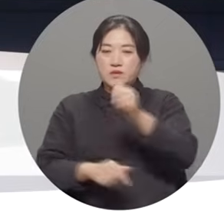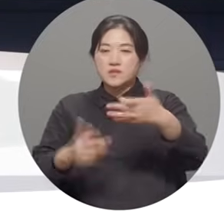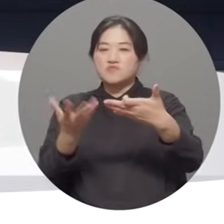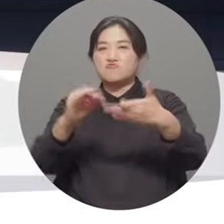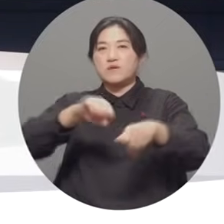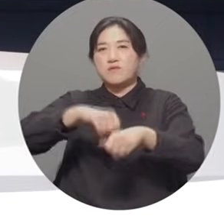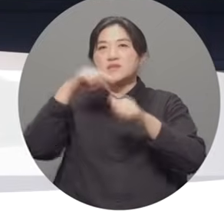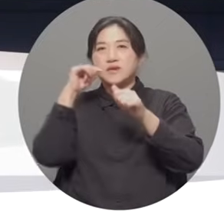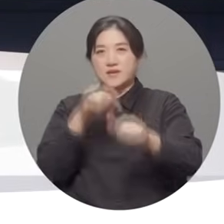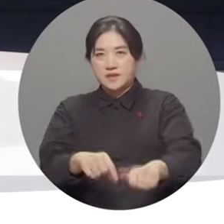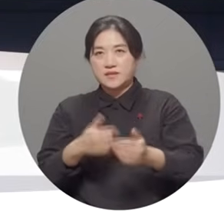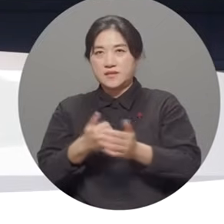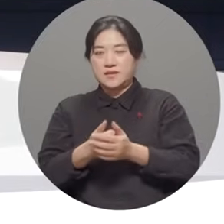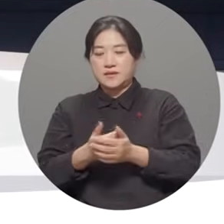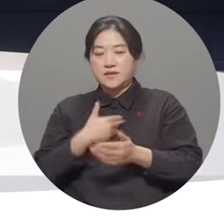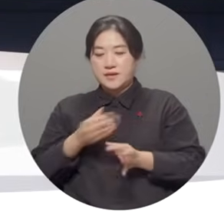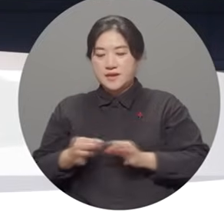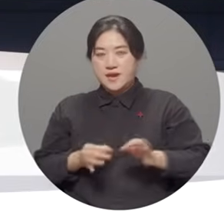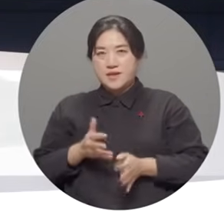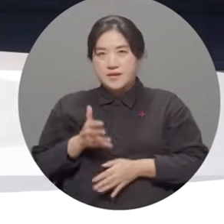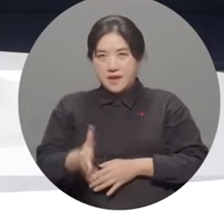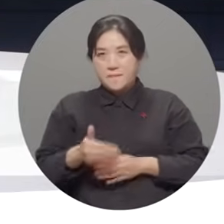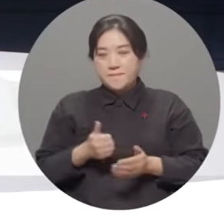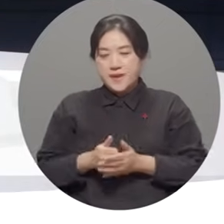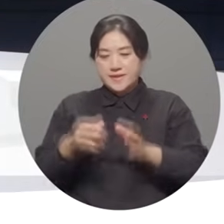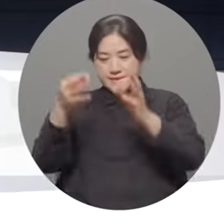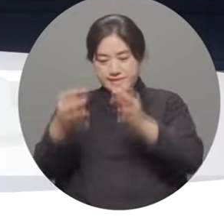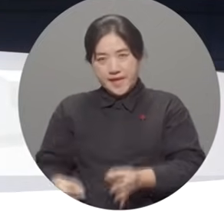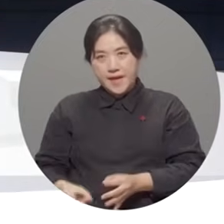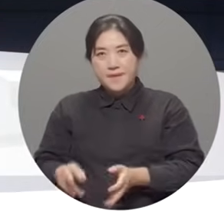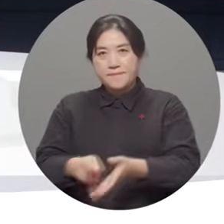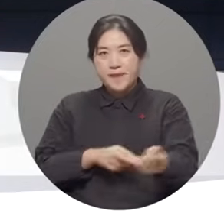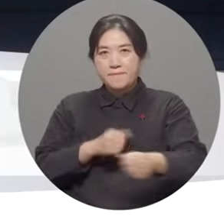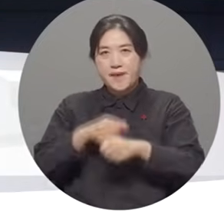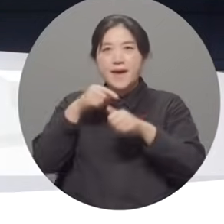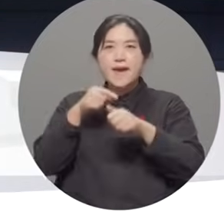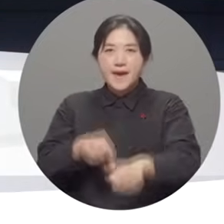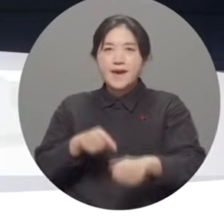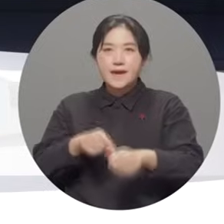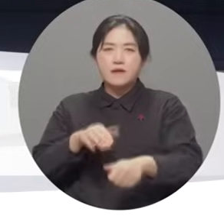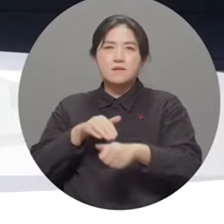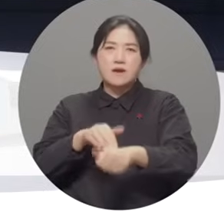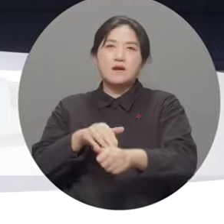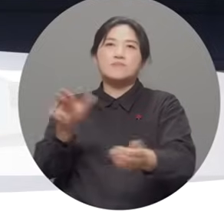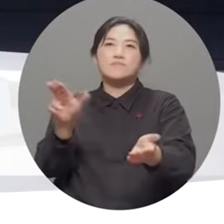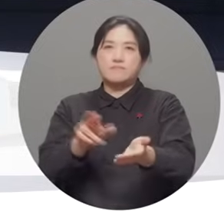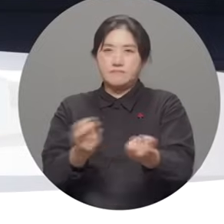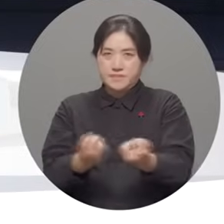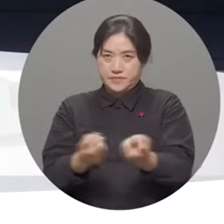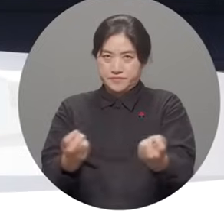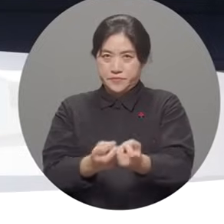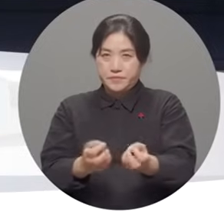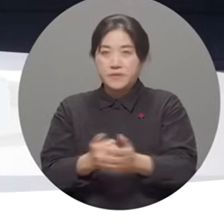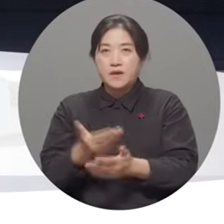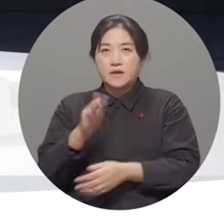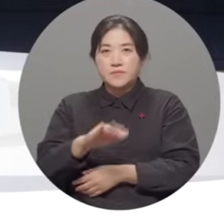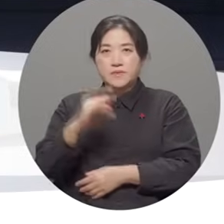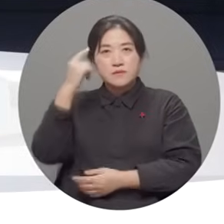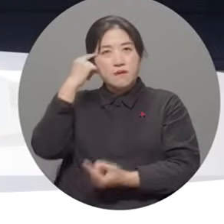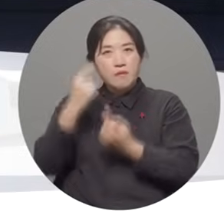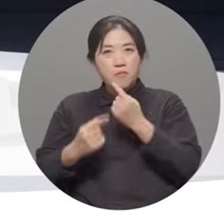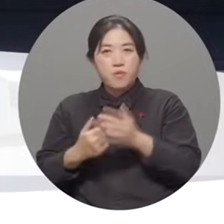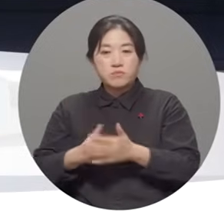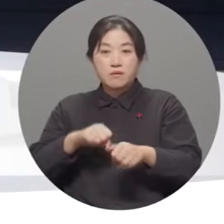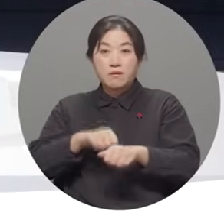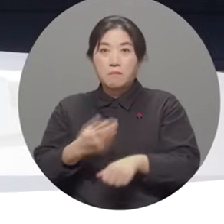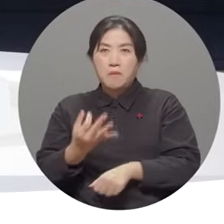부과했습니다. 자신들의 매장에서만 할인된 가격에 판매를 하는 독점 행사를 강요하는 방식이었는데요. 하지만 예상보다